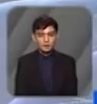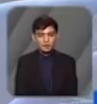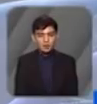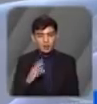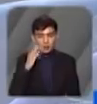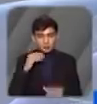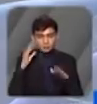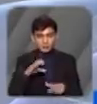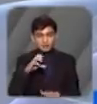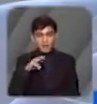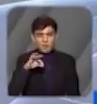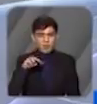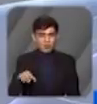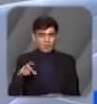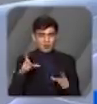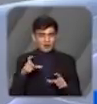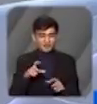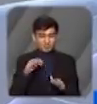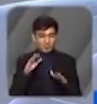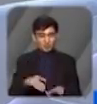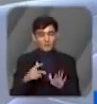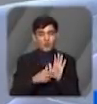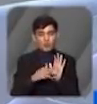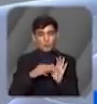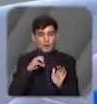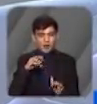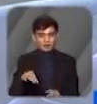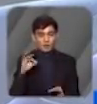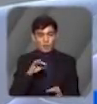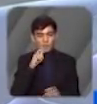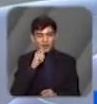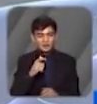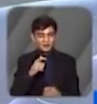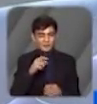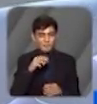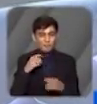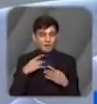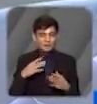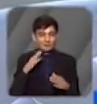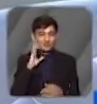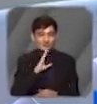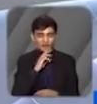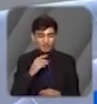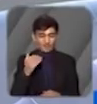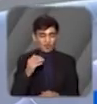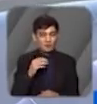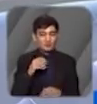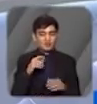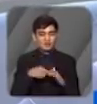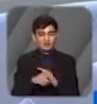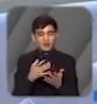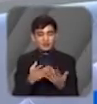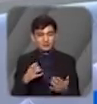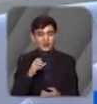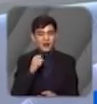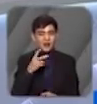Ал Алматыда Смол сауда желісі 8-ші наурыз қыз келіншектер мерекесі қарсаңында барлық тауарға жаппай жеңілдіктер ұйымдастырып